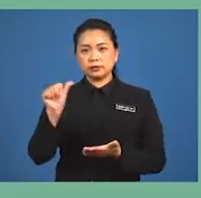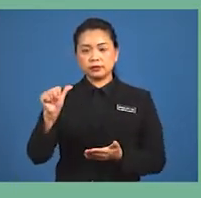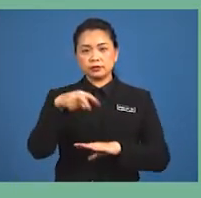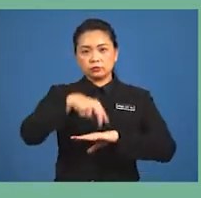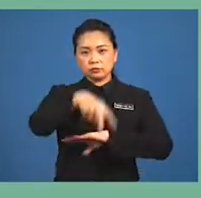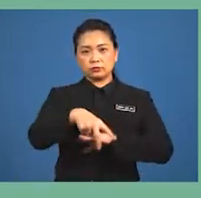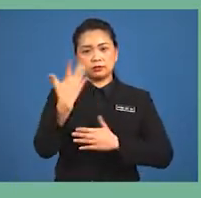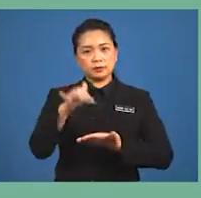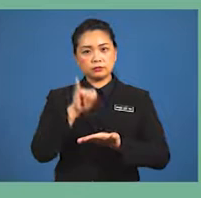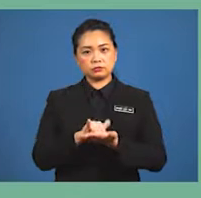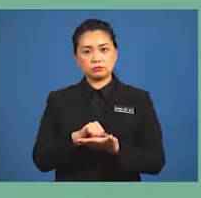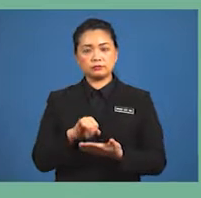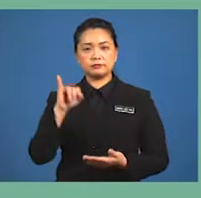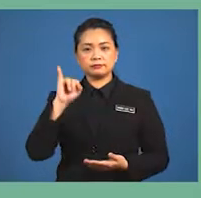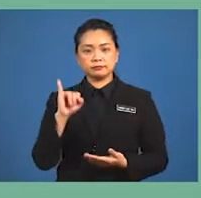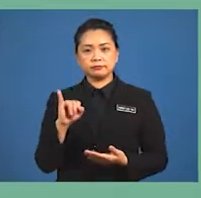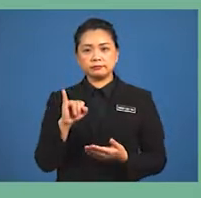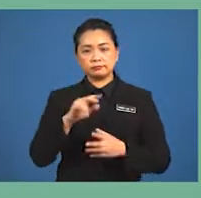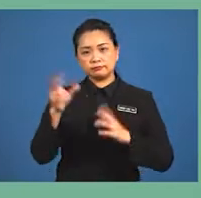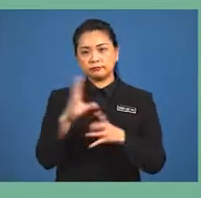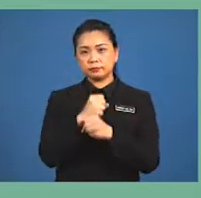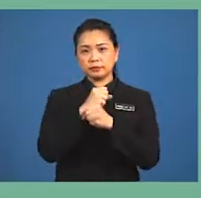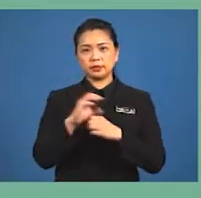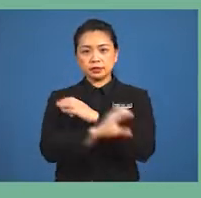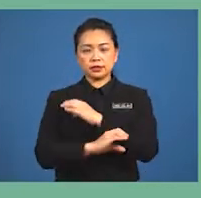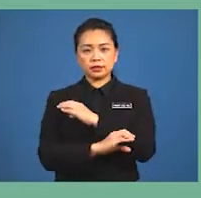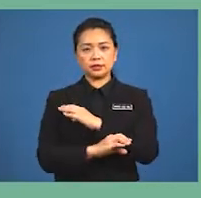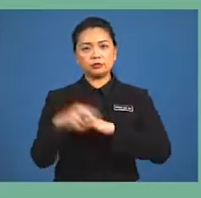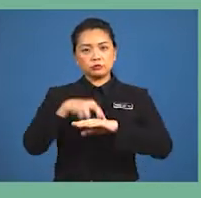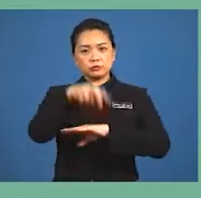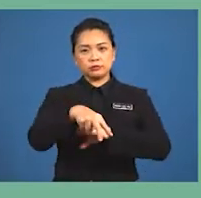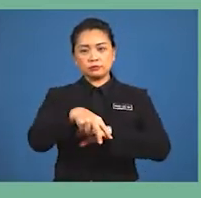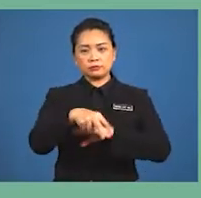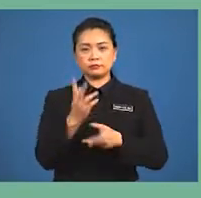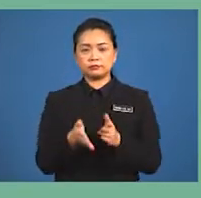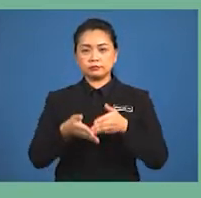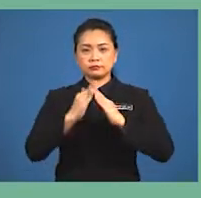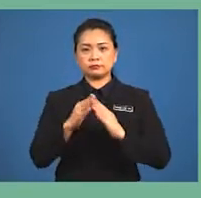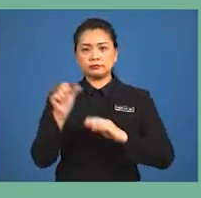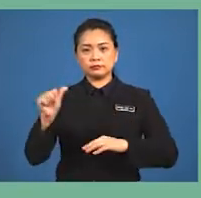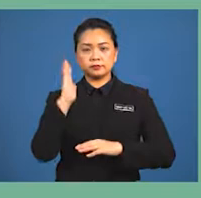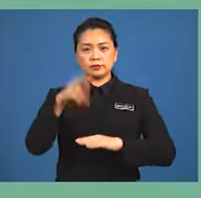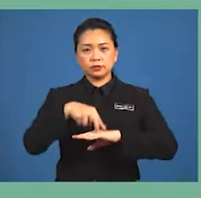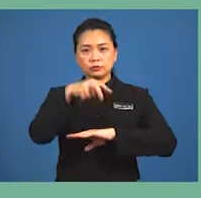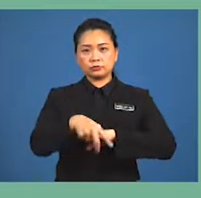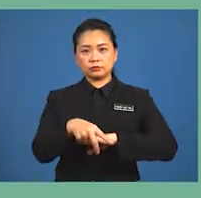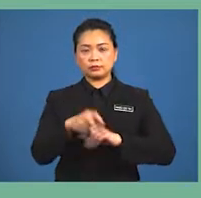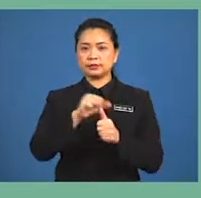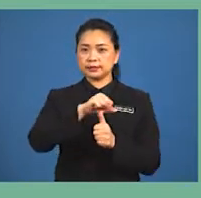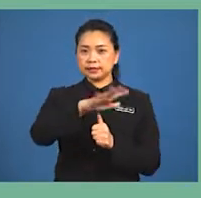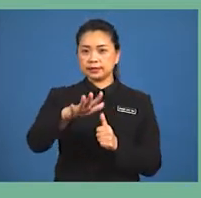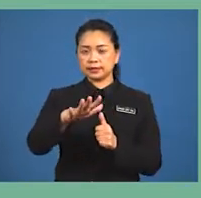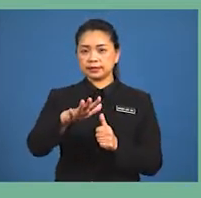akan menurun. Seterusnya, pendapatan negara menurun dan permintaan aggregate akan menurun.